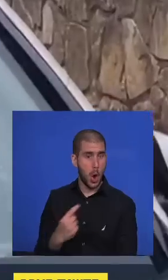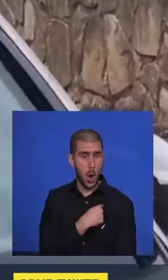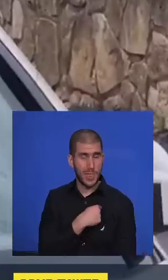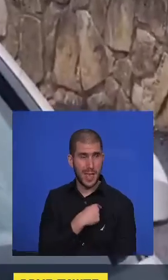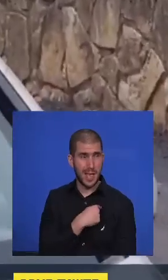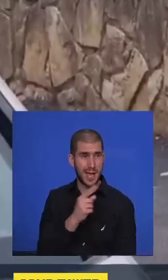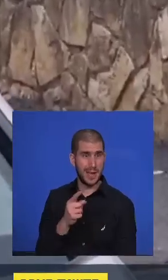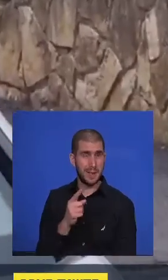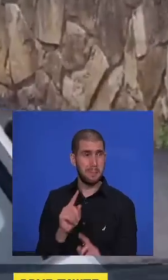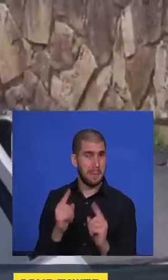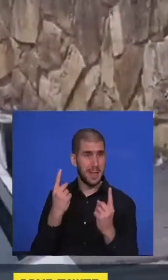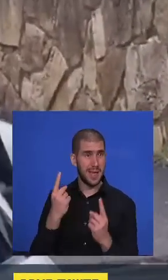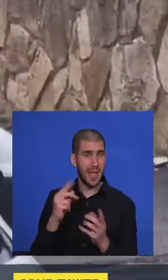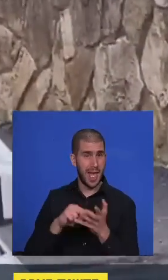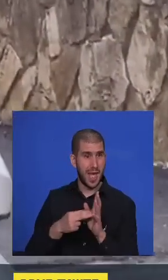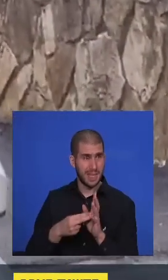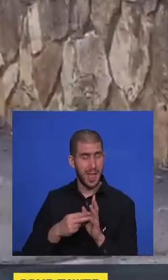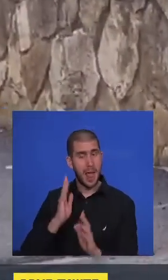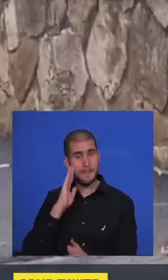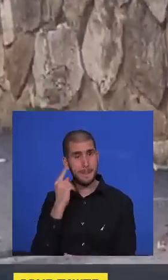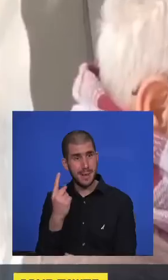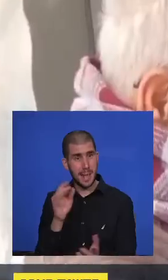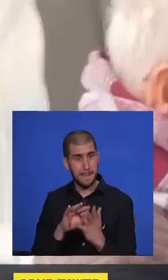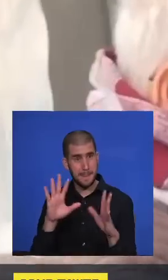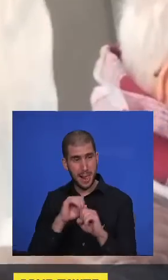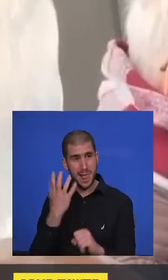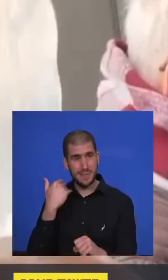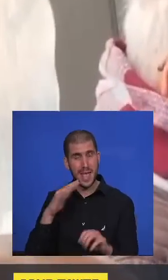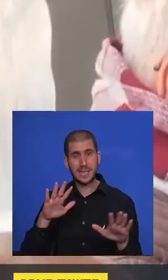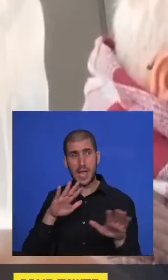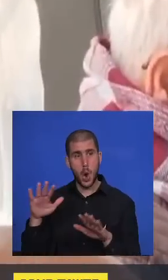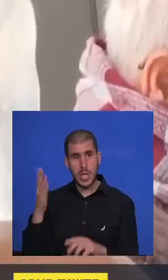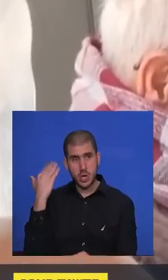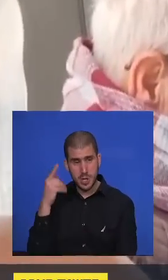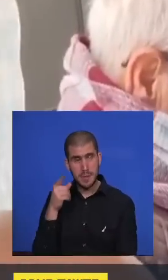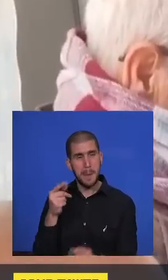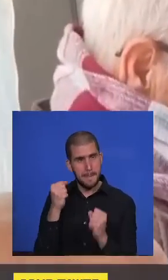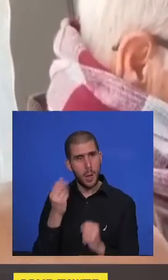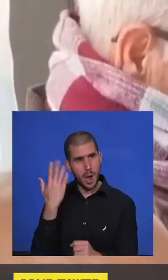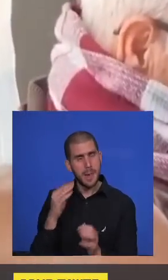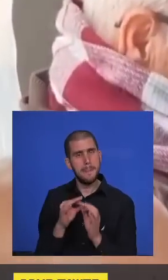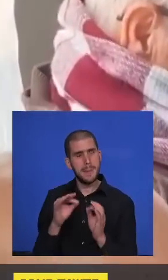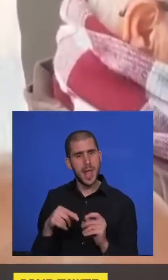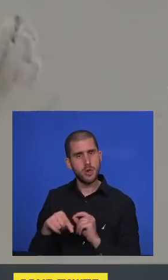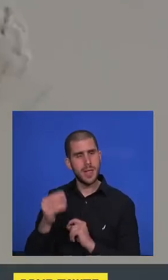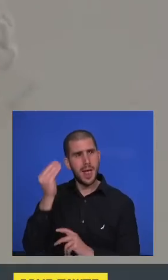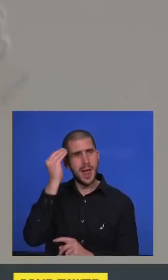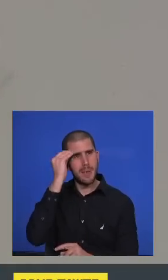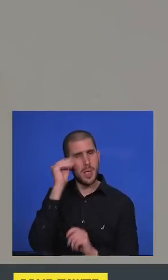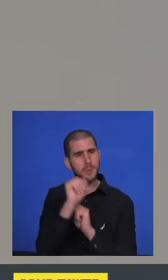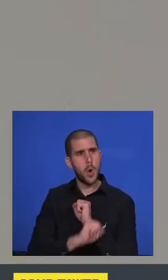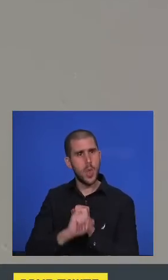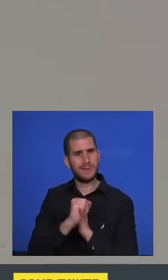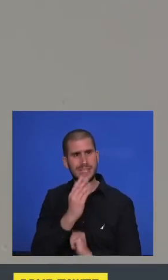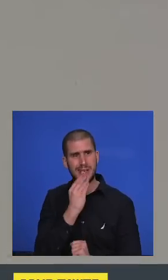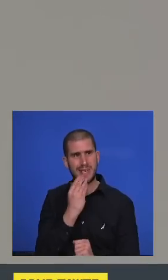באופן ספורדי לחדרה למיטתה באותו הלילה לפני כ-10 חודשים, היא בוודאי הייתה מתחילה השנה את לימודיה באוניברסיטה